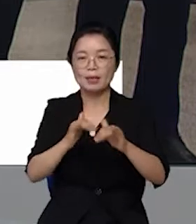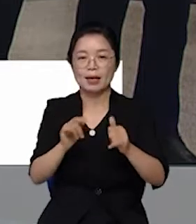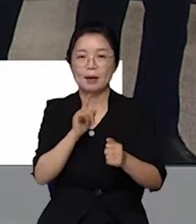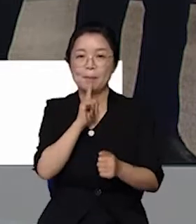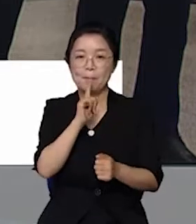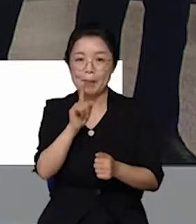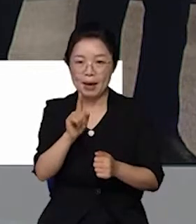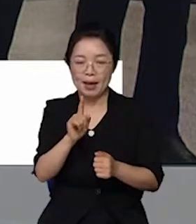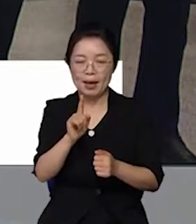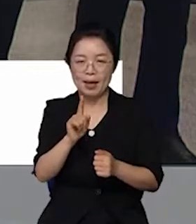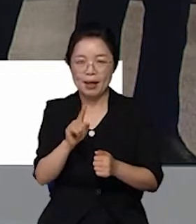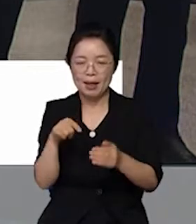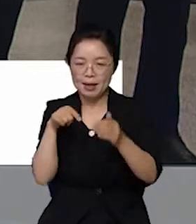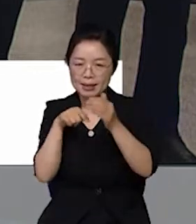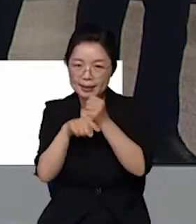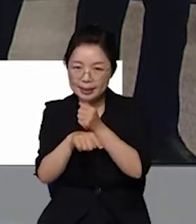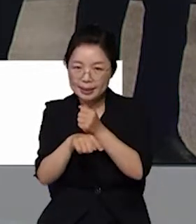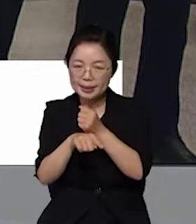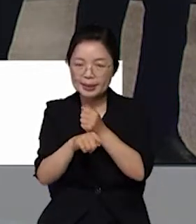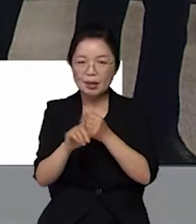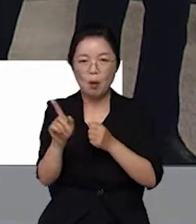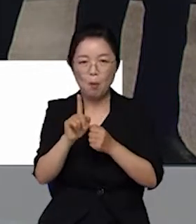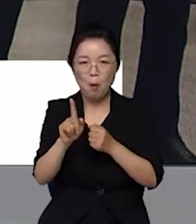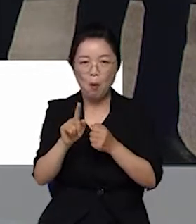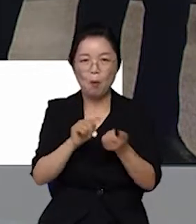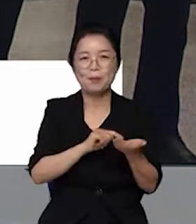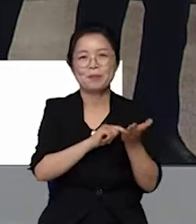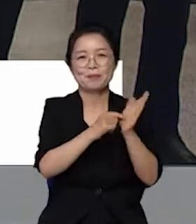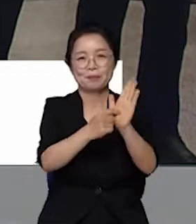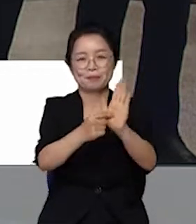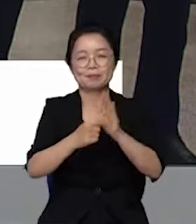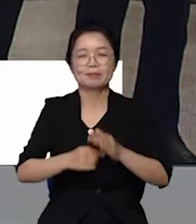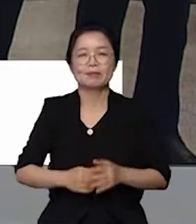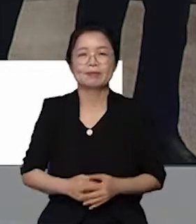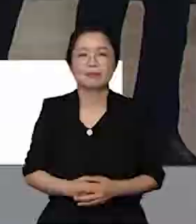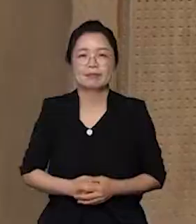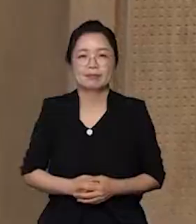혁신 결의문의 숨긴 의미, 이상원 기자가 짚어봤습니다.